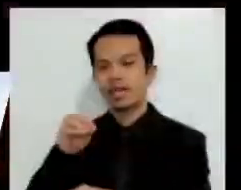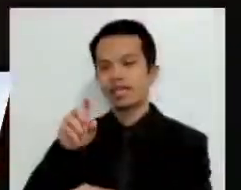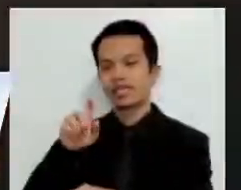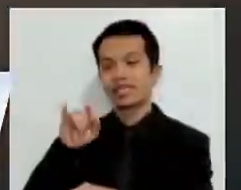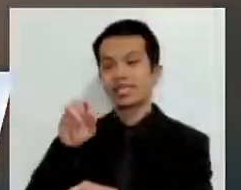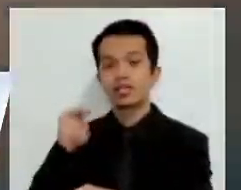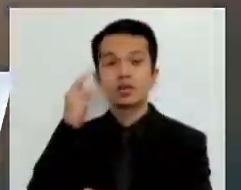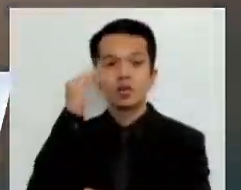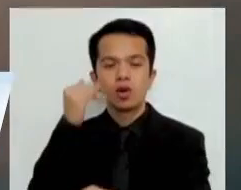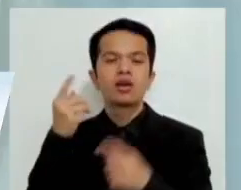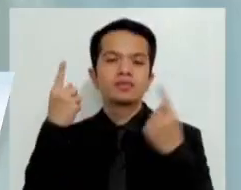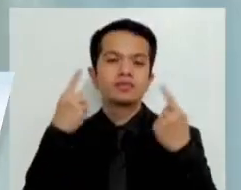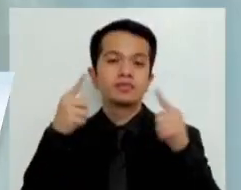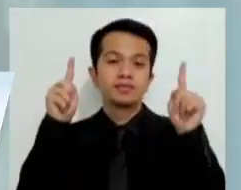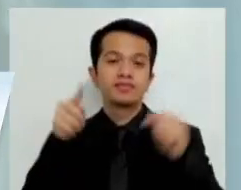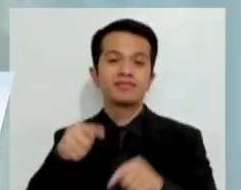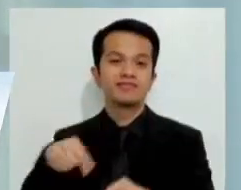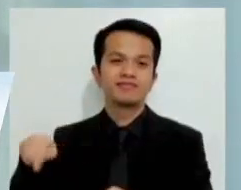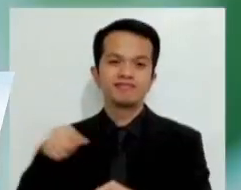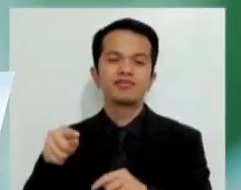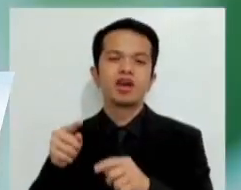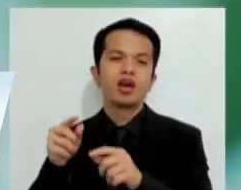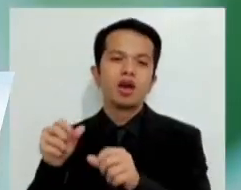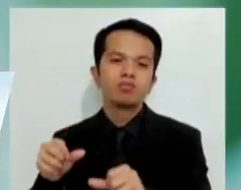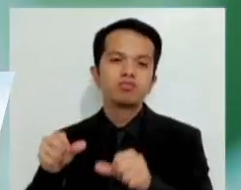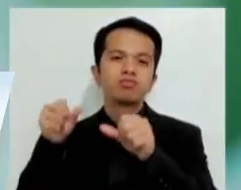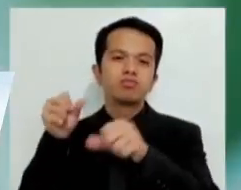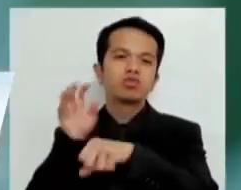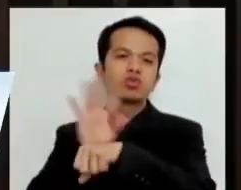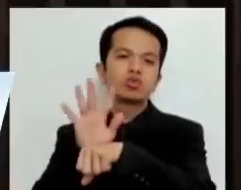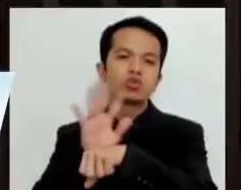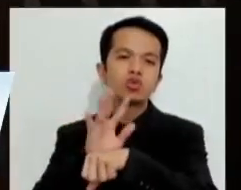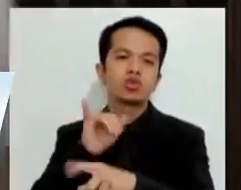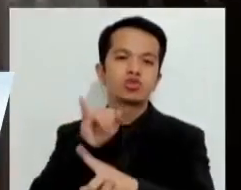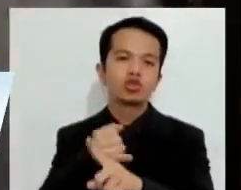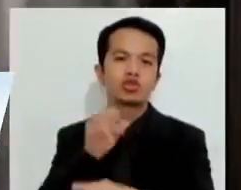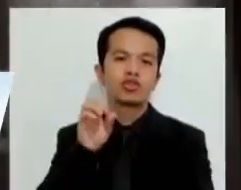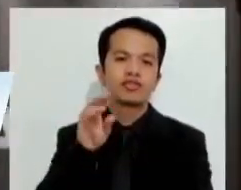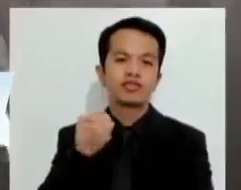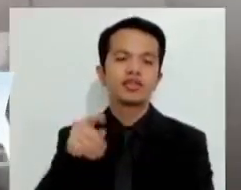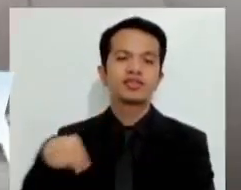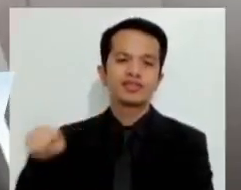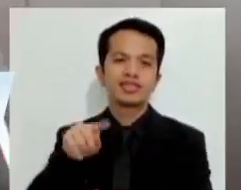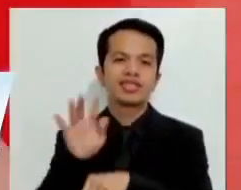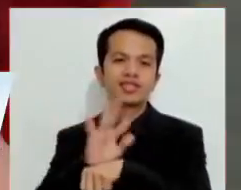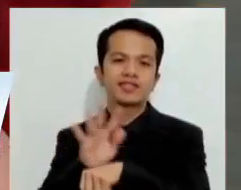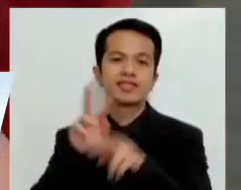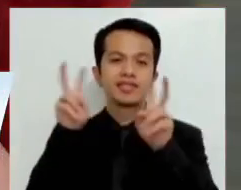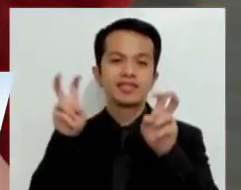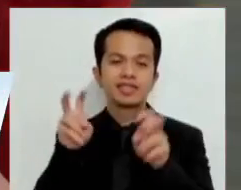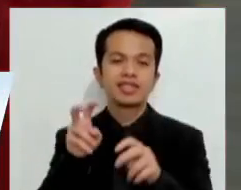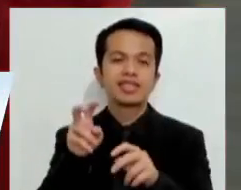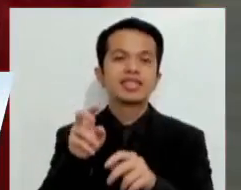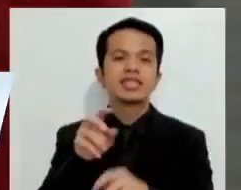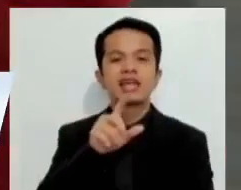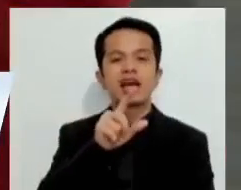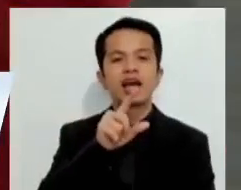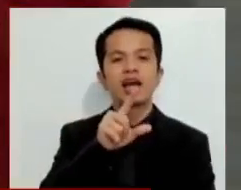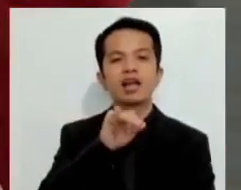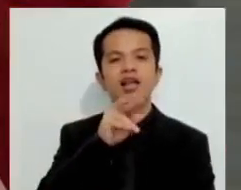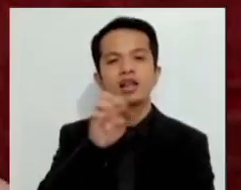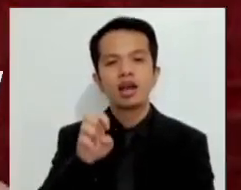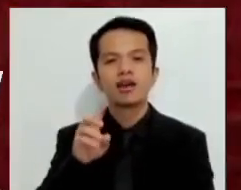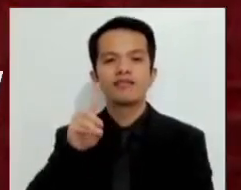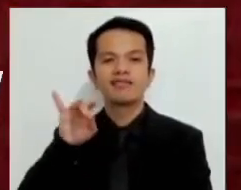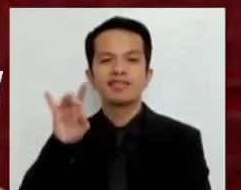finally, ipapalabas na simula January 15 ang kanilang serye na Love Die Repeat. So, wakas natapos rin